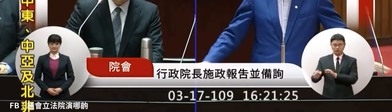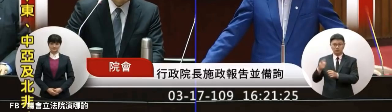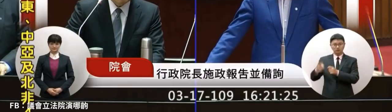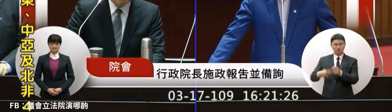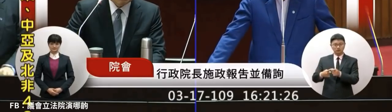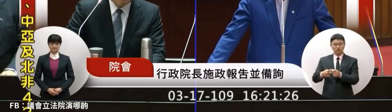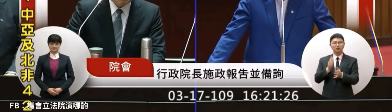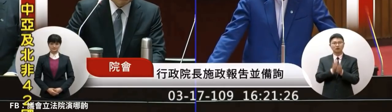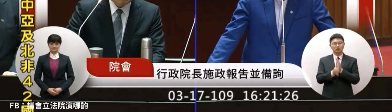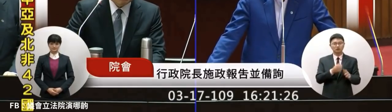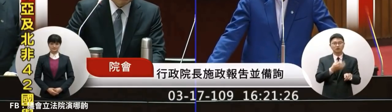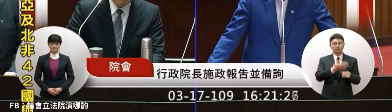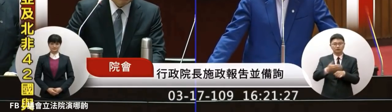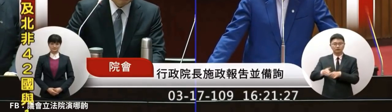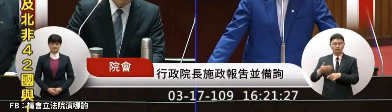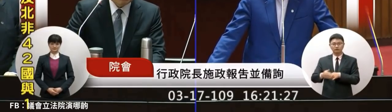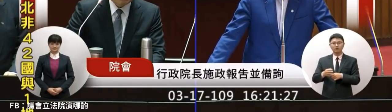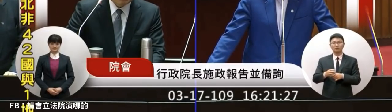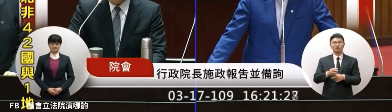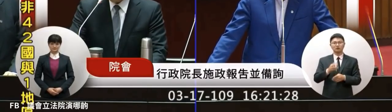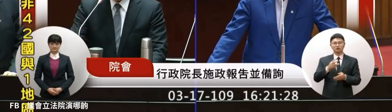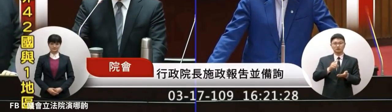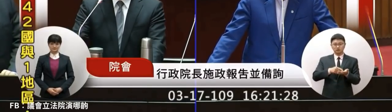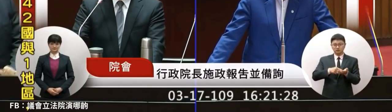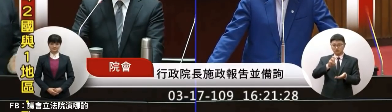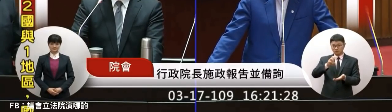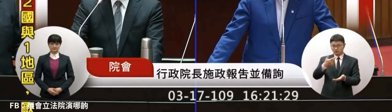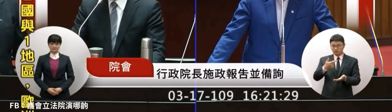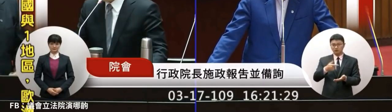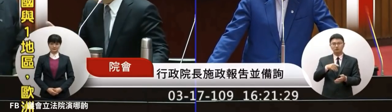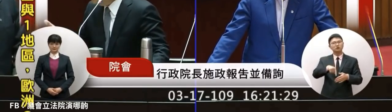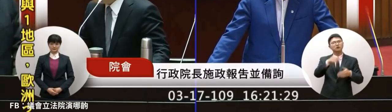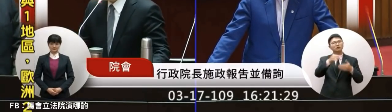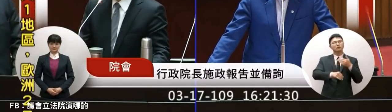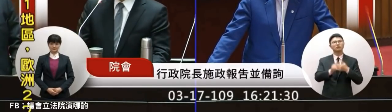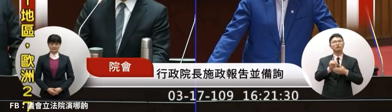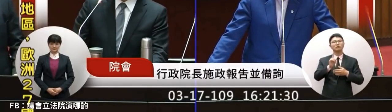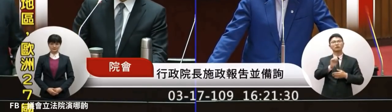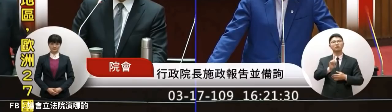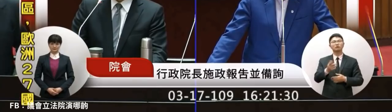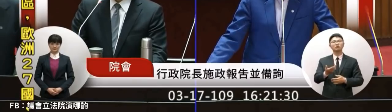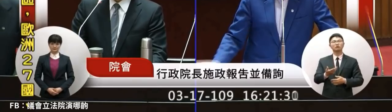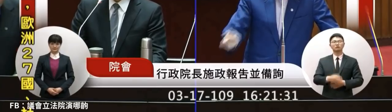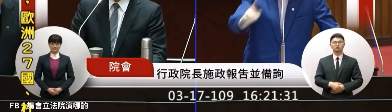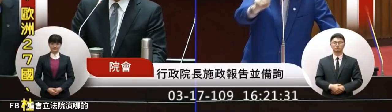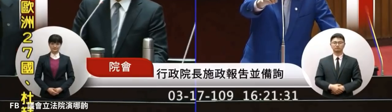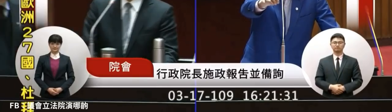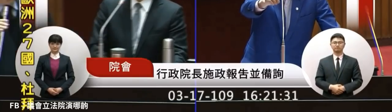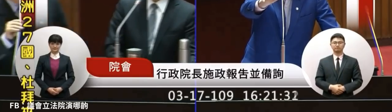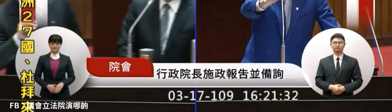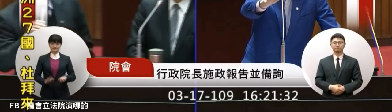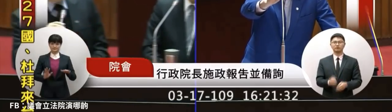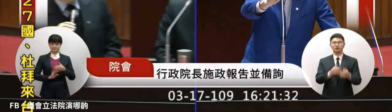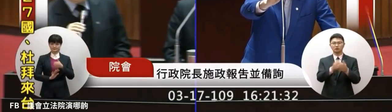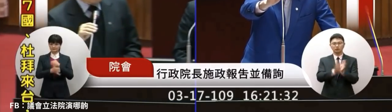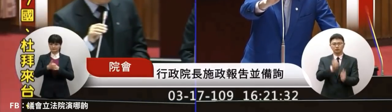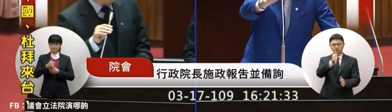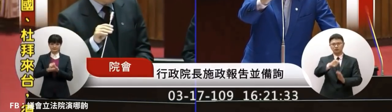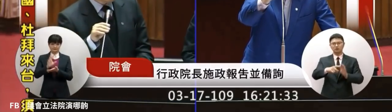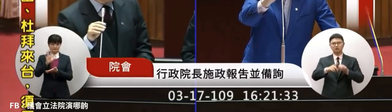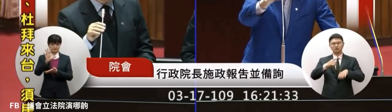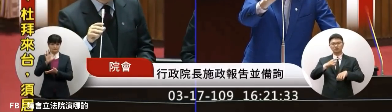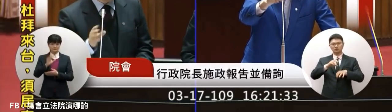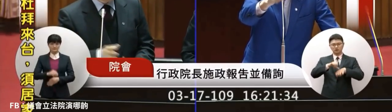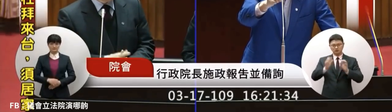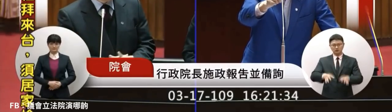是分36期来分缴，要符合什么样的条件？ 跟委员报告， 不要浪费我的时